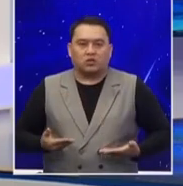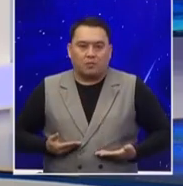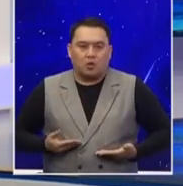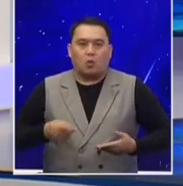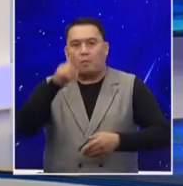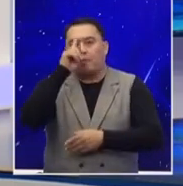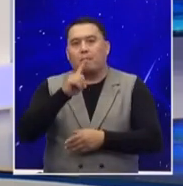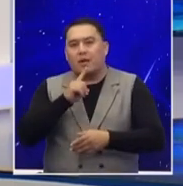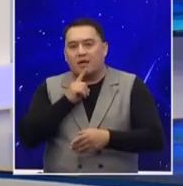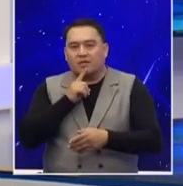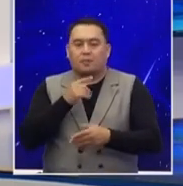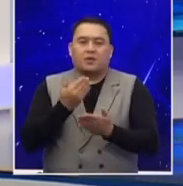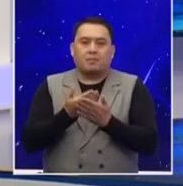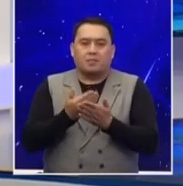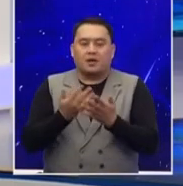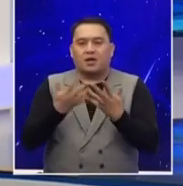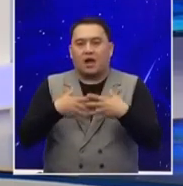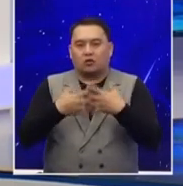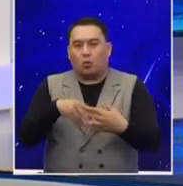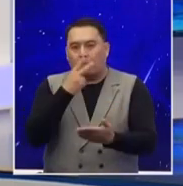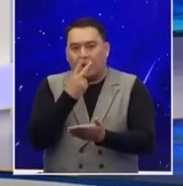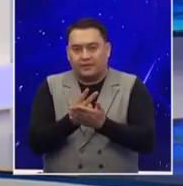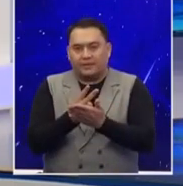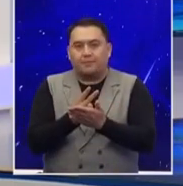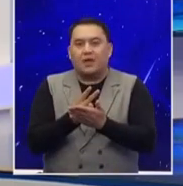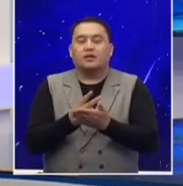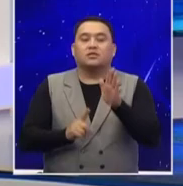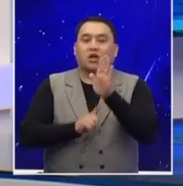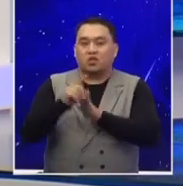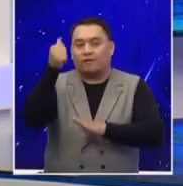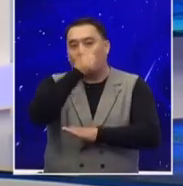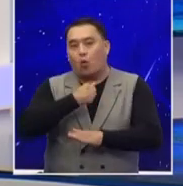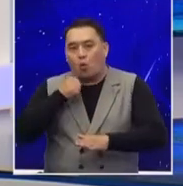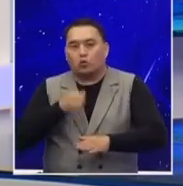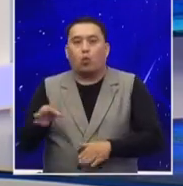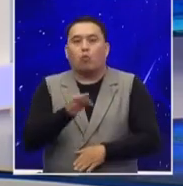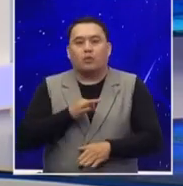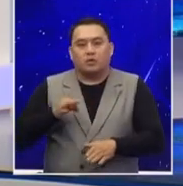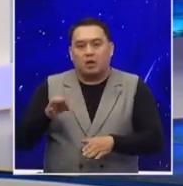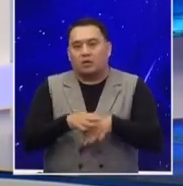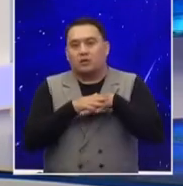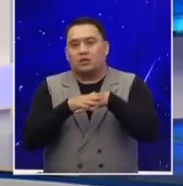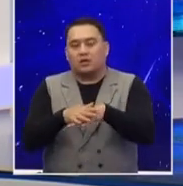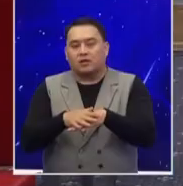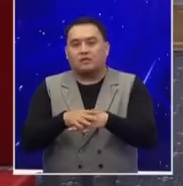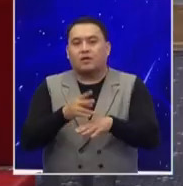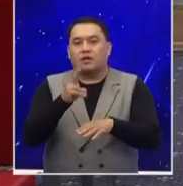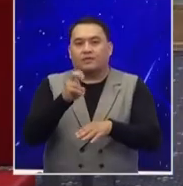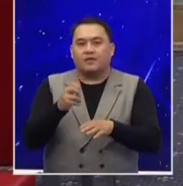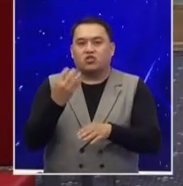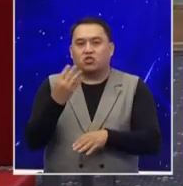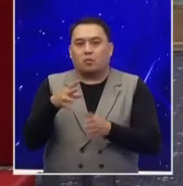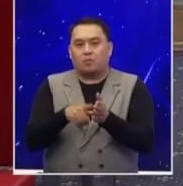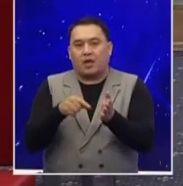прожиточного минимума и месячного расчетного показателя. С начала текущего года в области назначено 204 тысячи